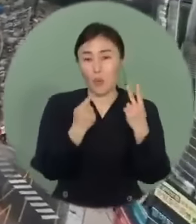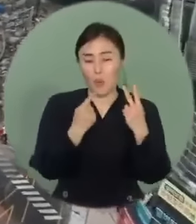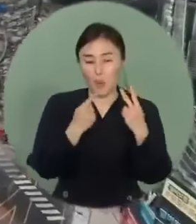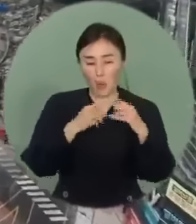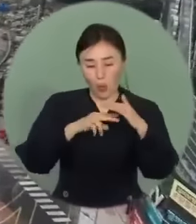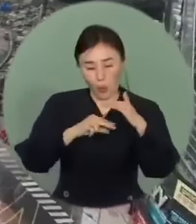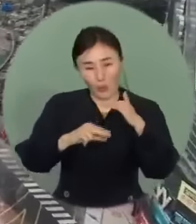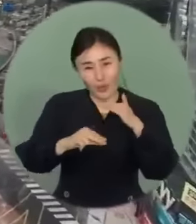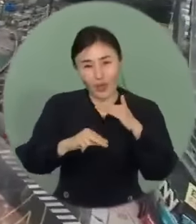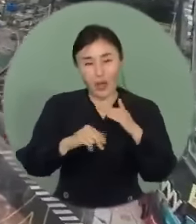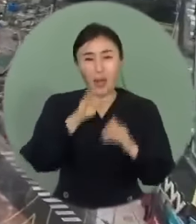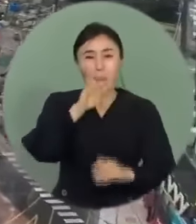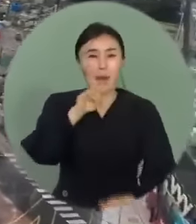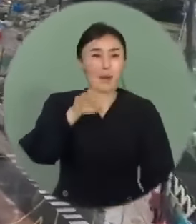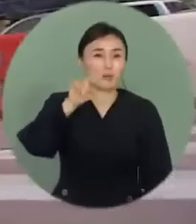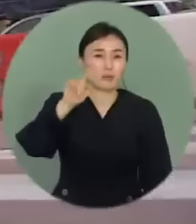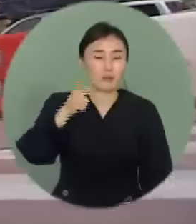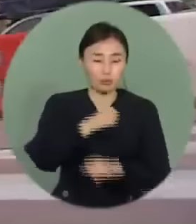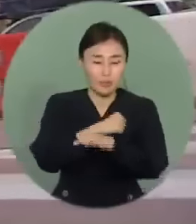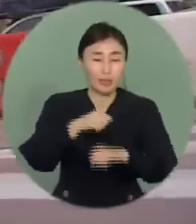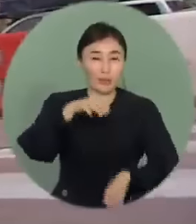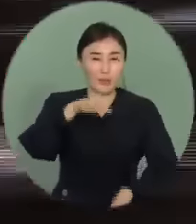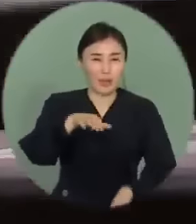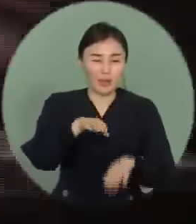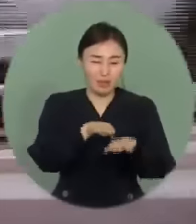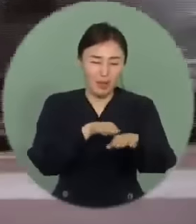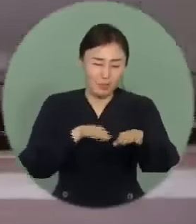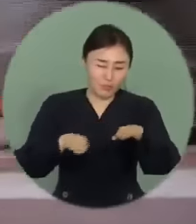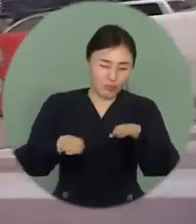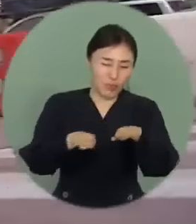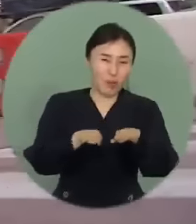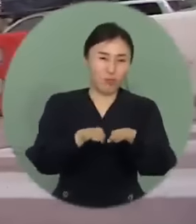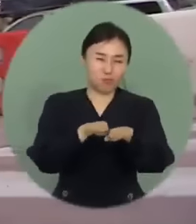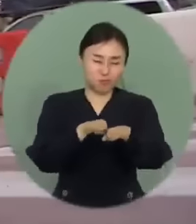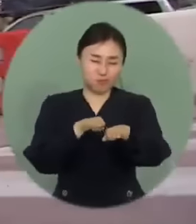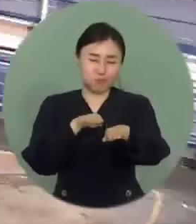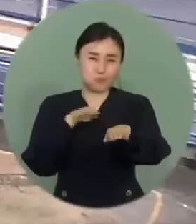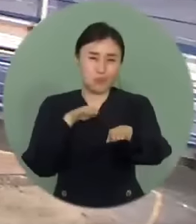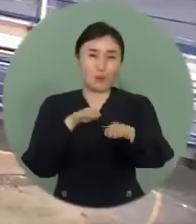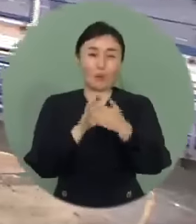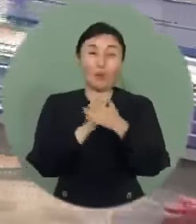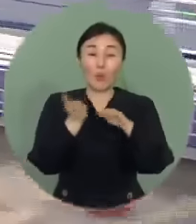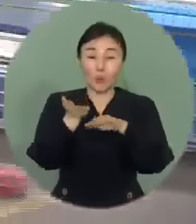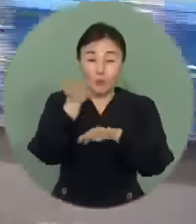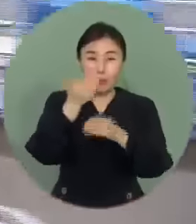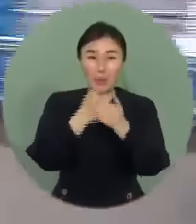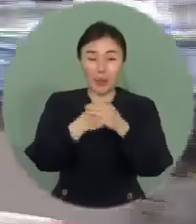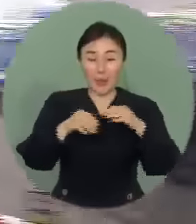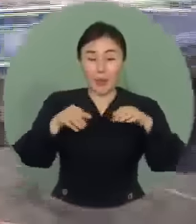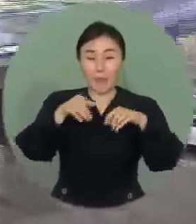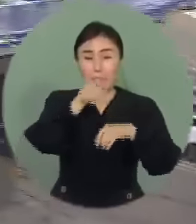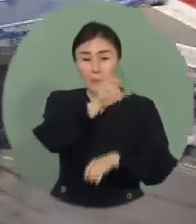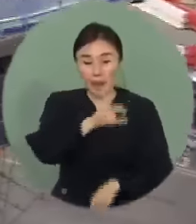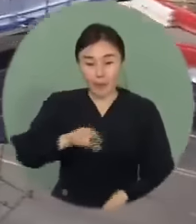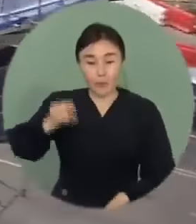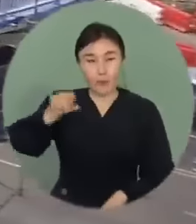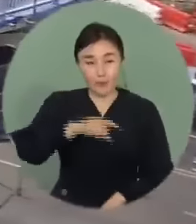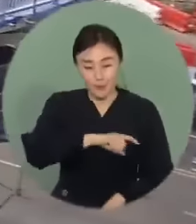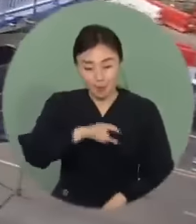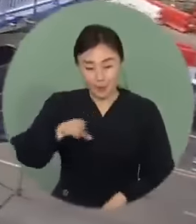한창인 백운 광장입니다 차들의 행렬이 끊임없이 이어지는 꽉막힌 도로위로 반 형태의 인도가